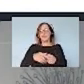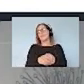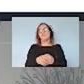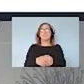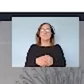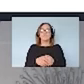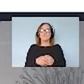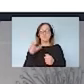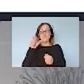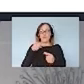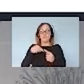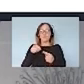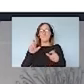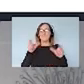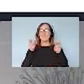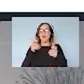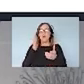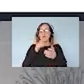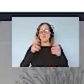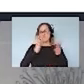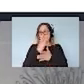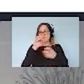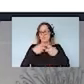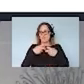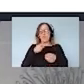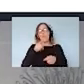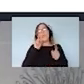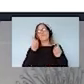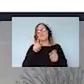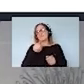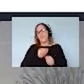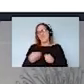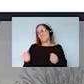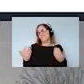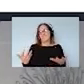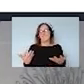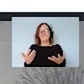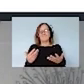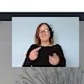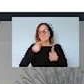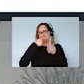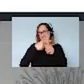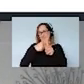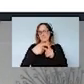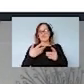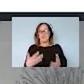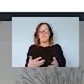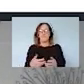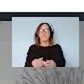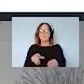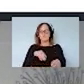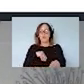na wydarzenie, które się odbywa online. I tu akurat uważam, że to jest ewidentna zaleta,